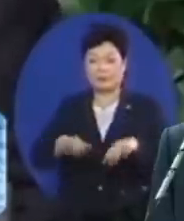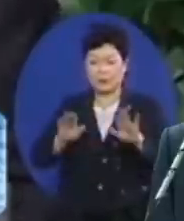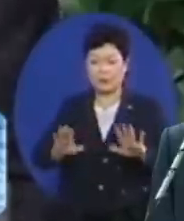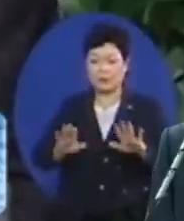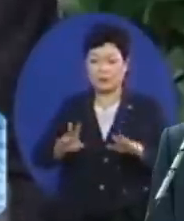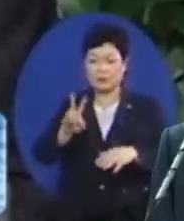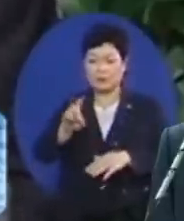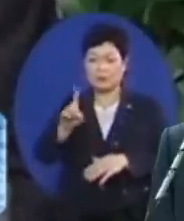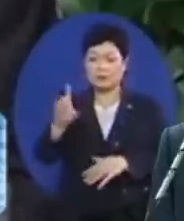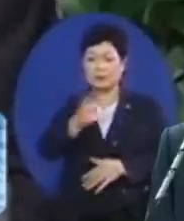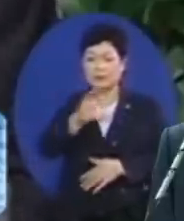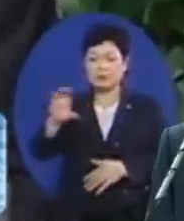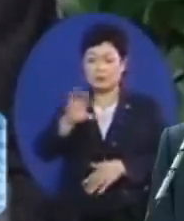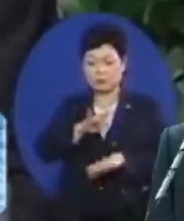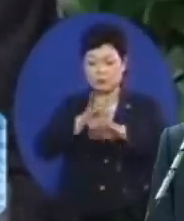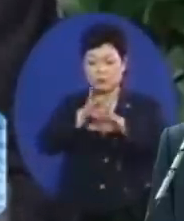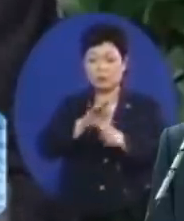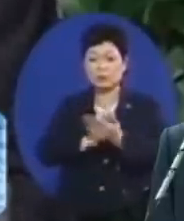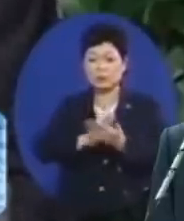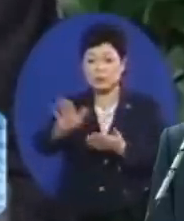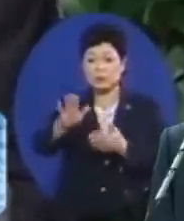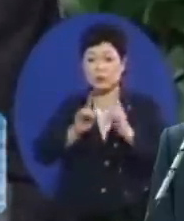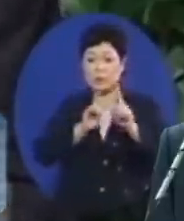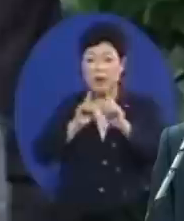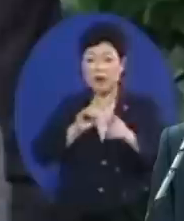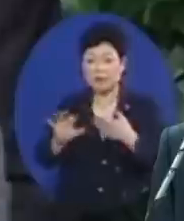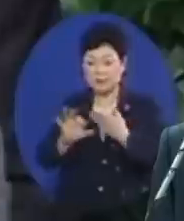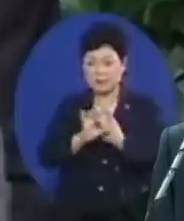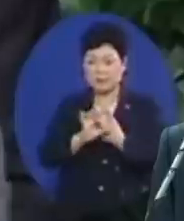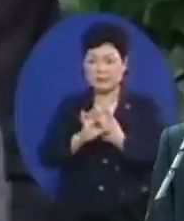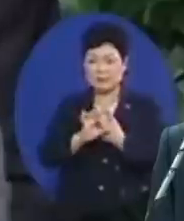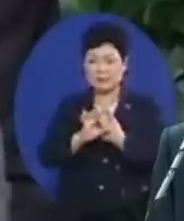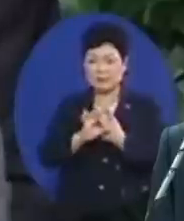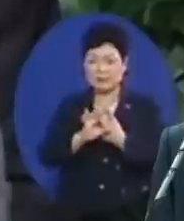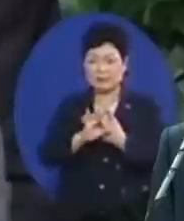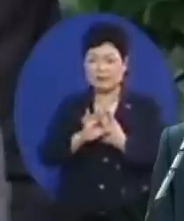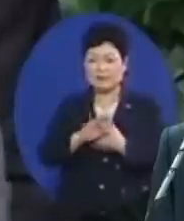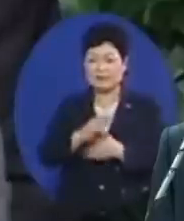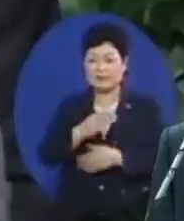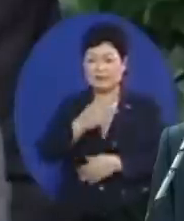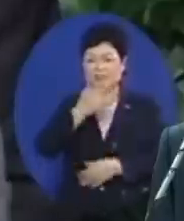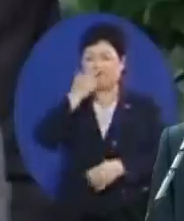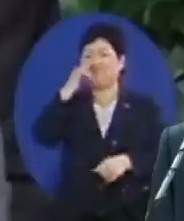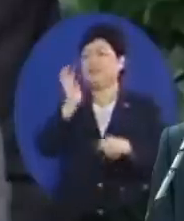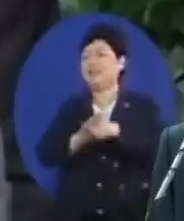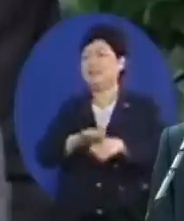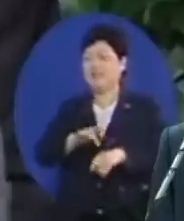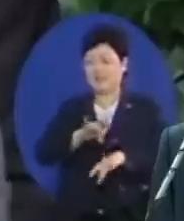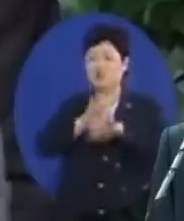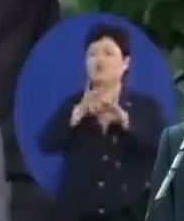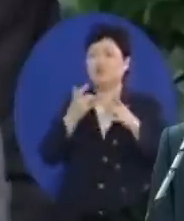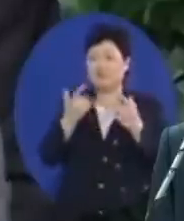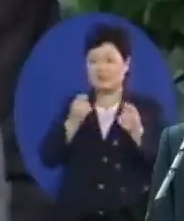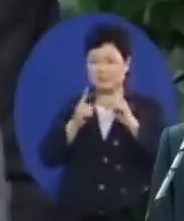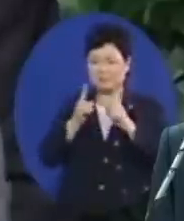오늘 21세기에 귀신을 쫓아내라고 하면 참 귀신 같은 소리 하네.